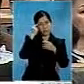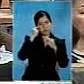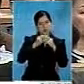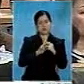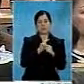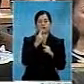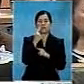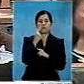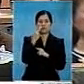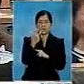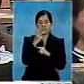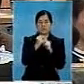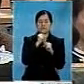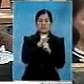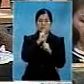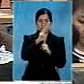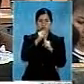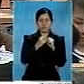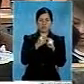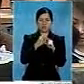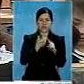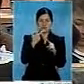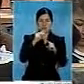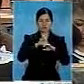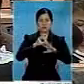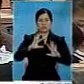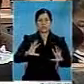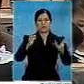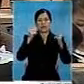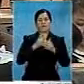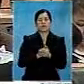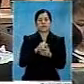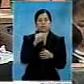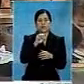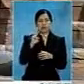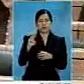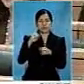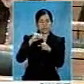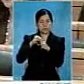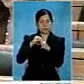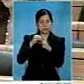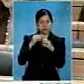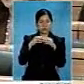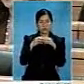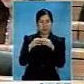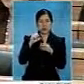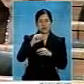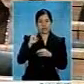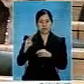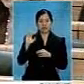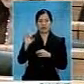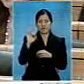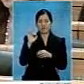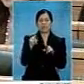า57นะครับสว.สรรหาเนี่ยเราก็ให้ท่านได้อยู่ต่อจนสิ้นวาระท่านไม่เป็นไ